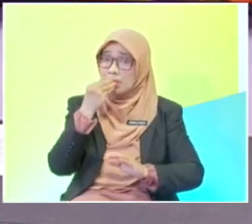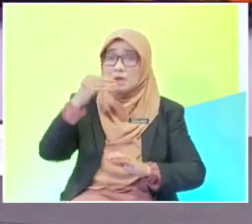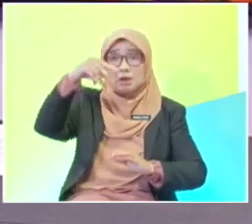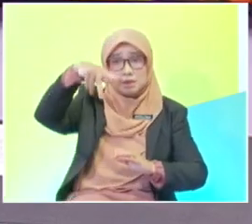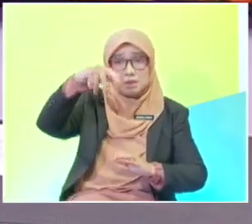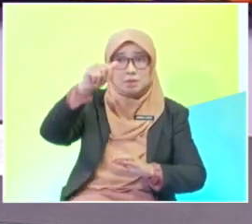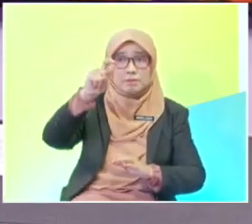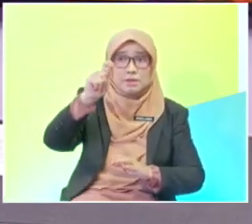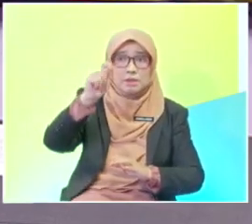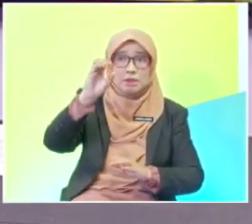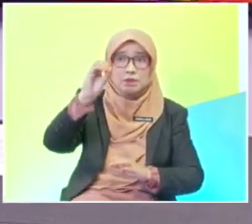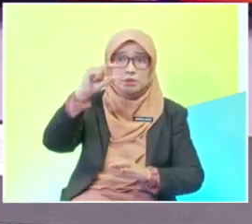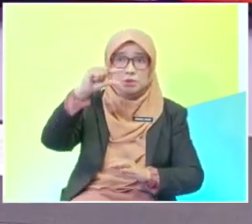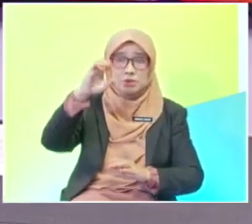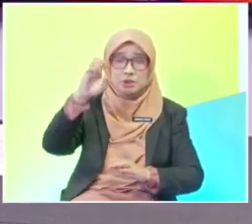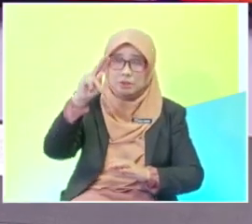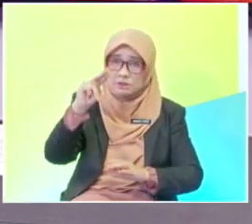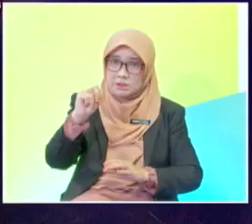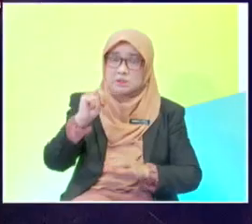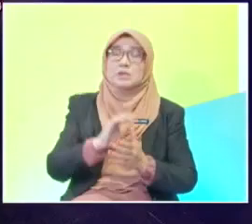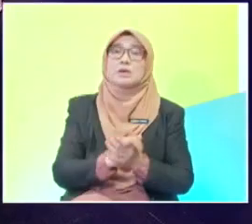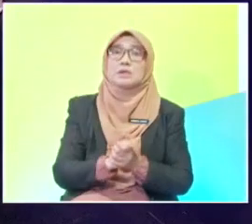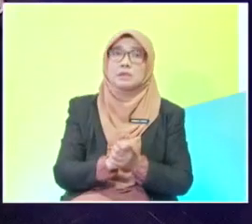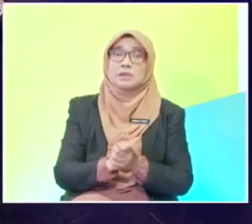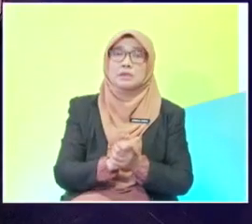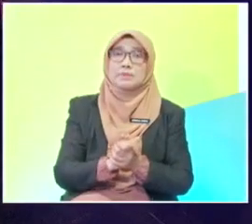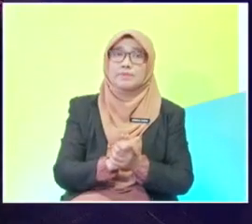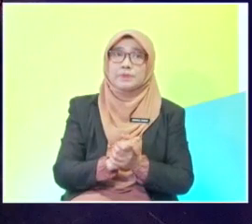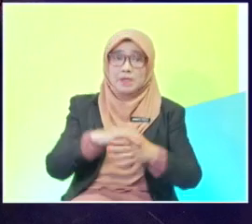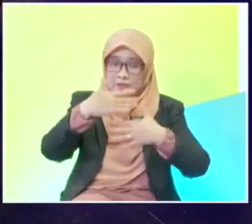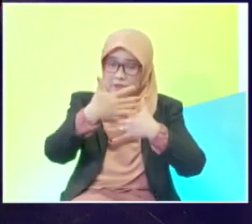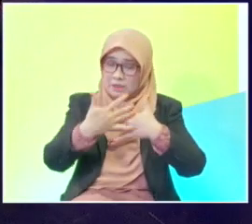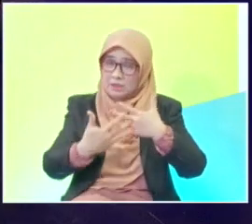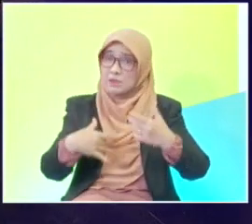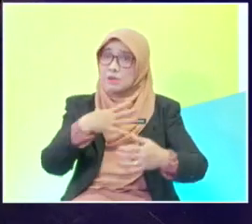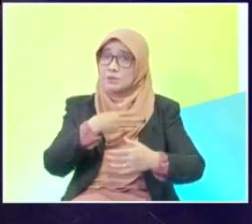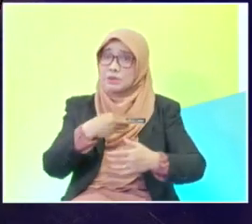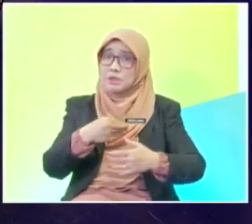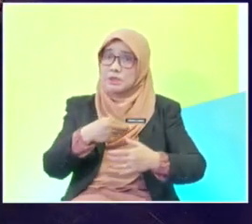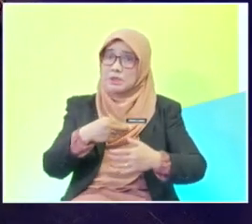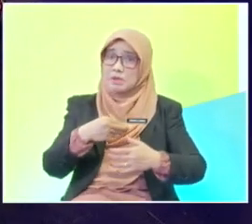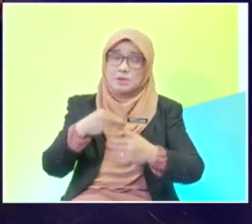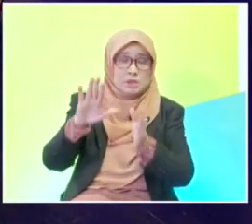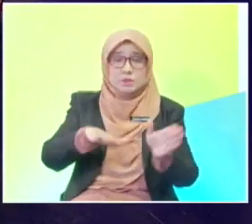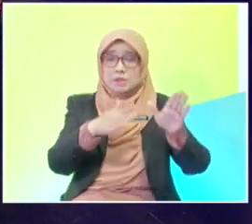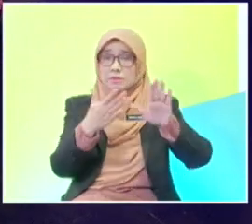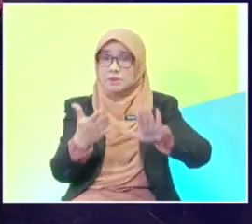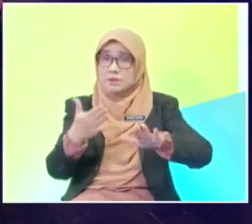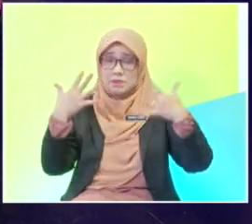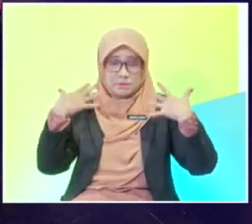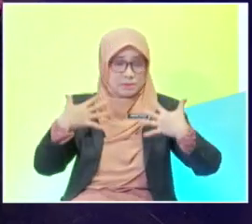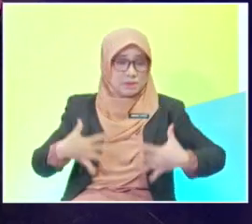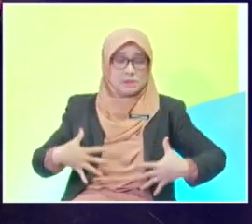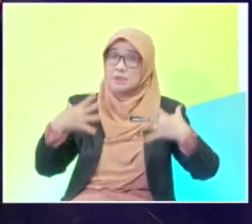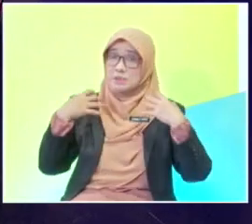tersebut. Bakteria, virus dia akan makan. Oh, menarik betul cikgu. Jadi bila dah musnah, jadi badan kita akan terhindarlah daripada penyakit tersebut.